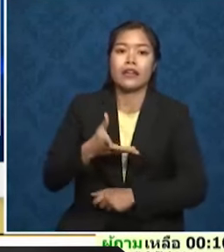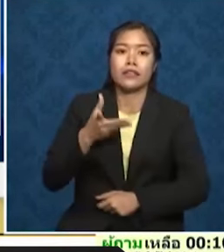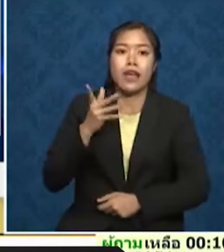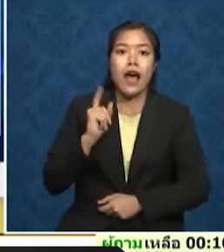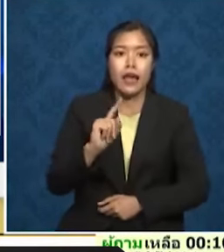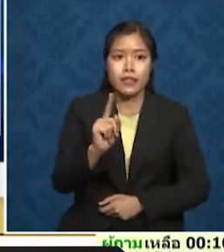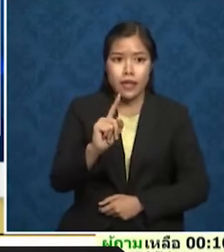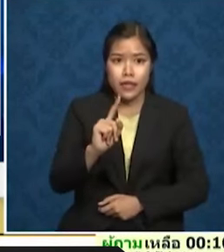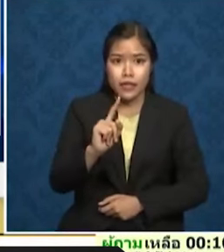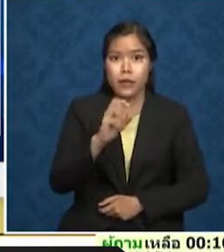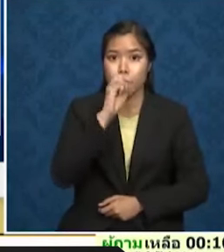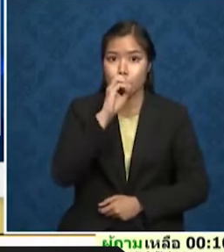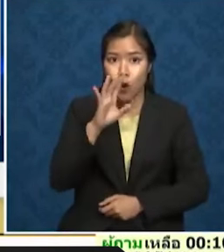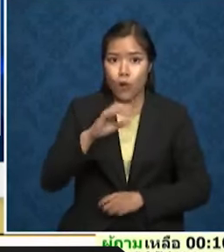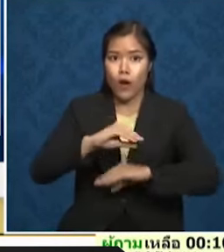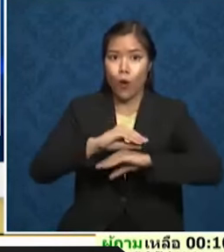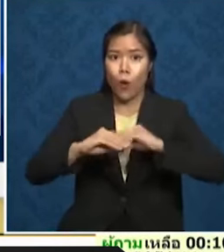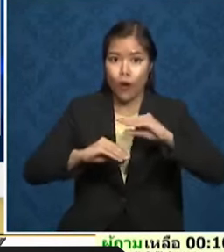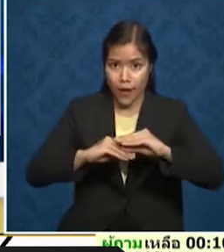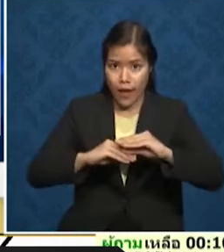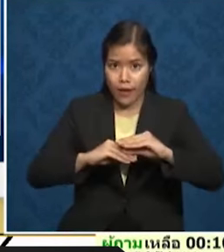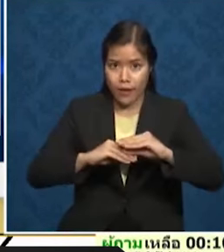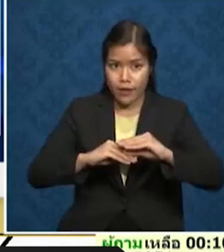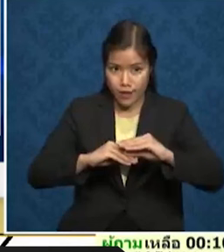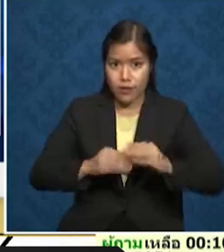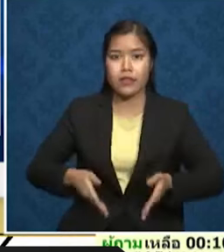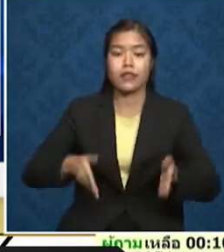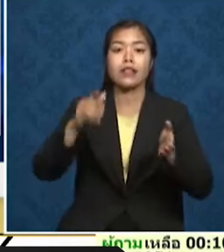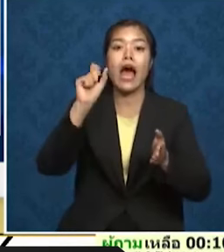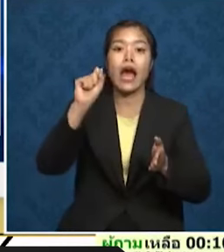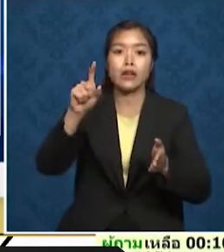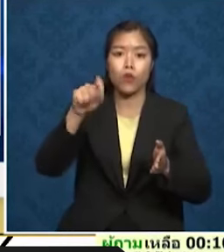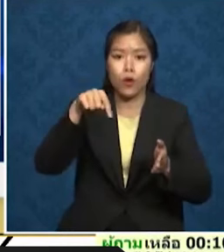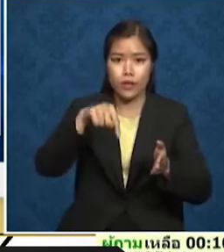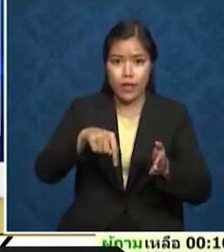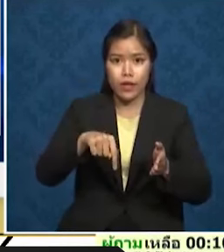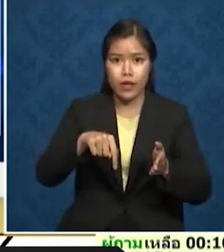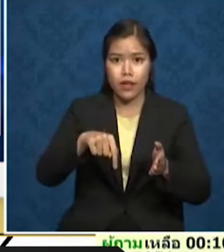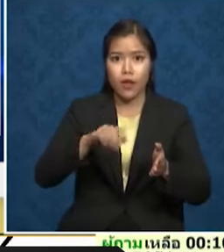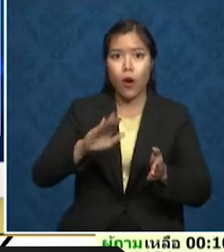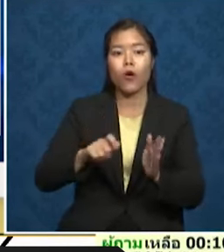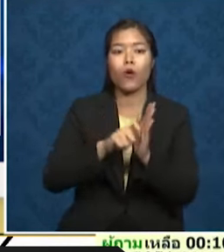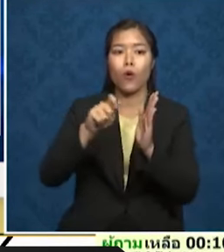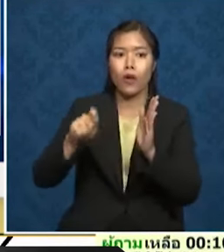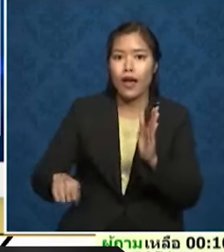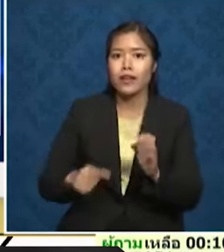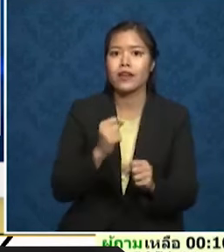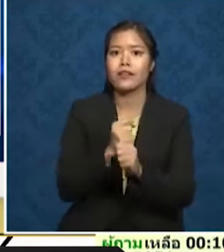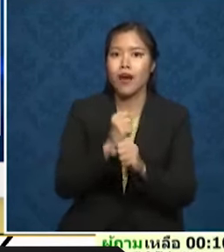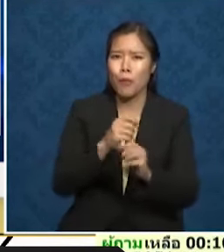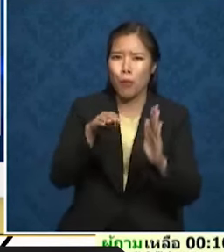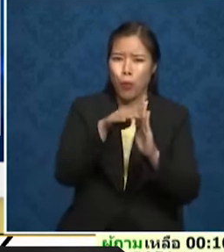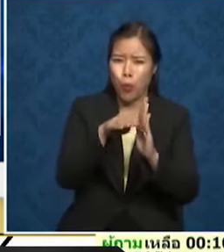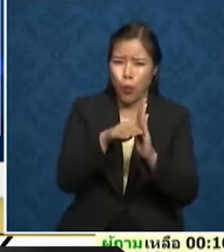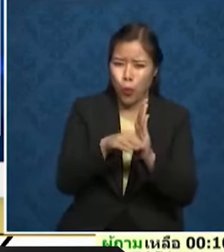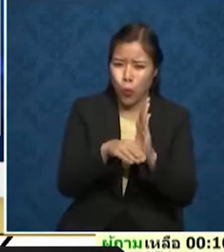ครงการทางหลวงพิเศษระหว่างเมืองหมายเลข6นะคะคือบางปะอินกับนครราชสีมาเกิดจากการดำเนินการก่อสร้างที่มีขั้นตอน